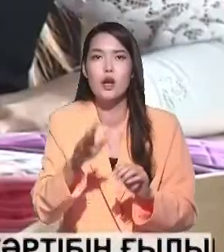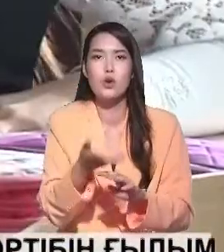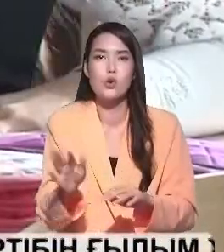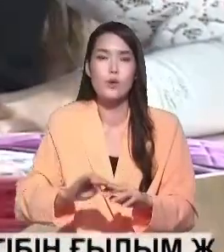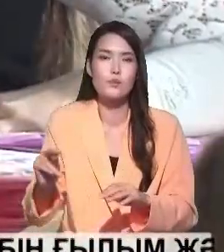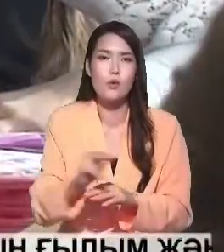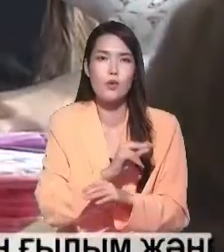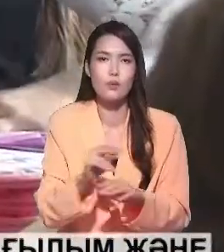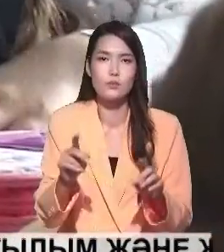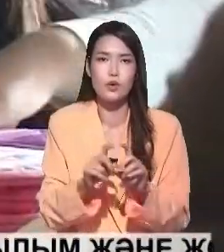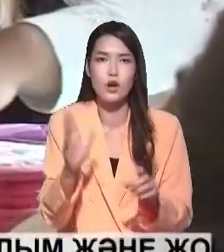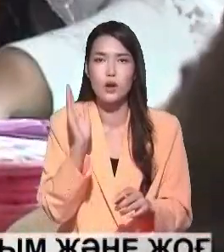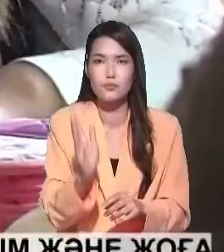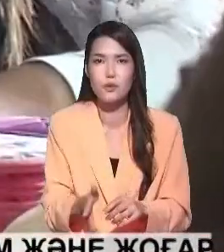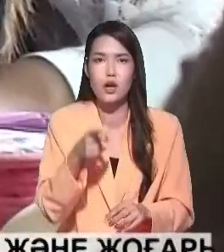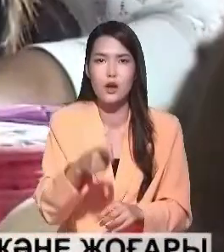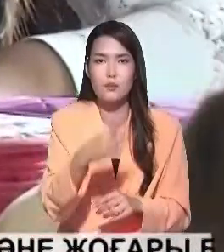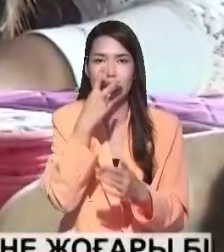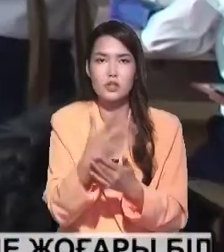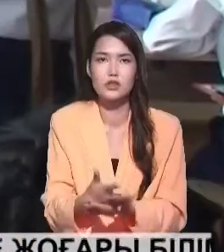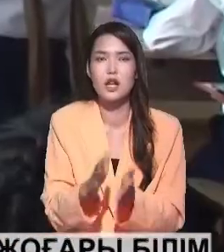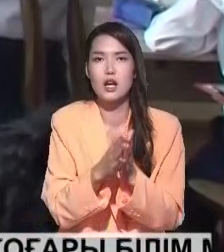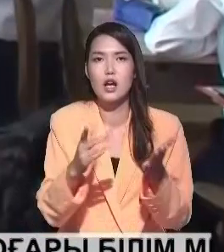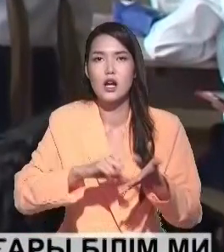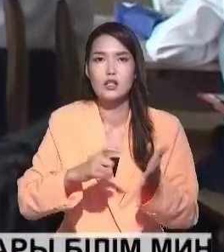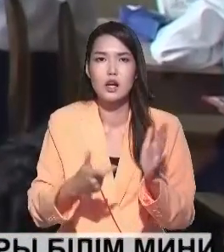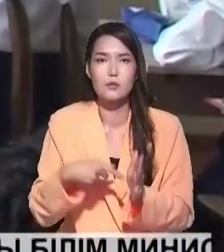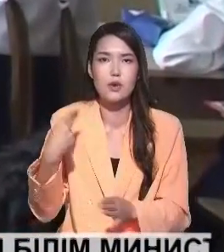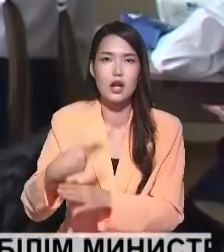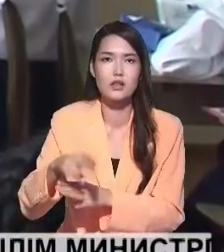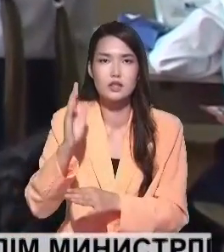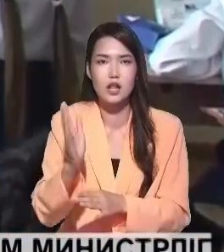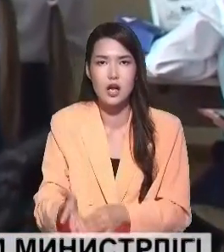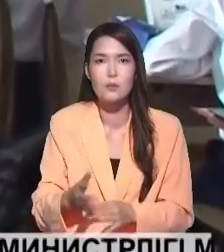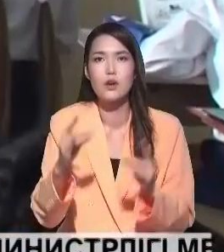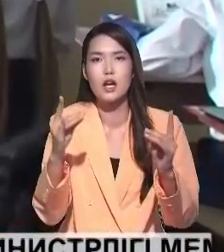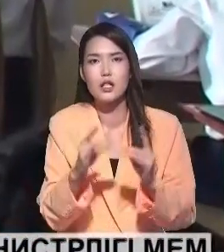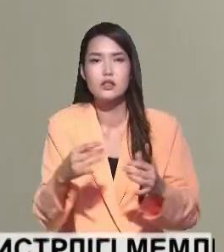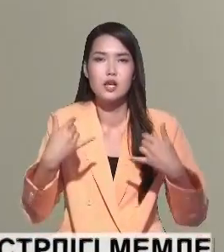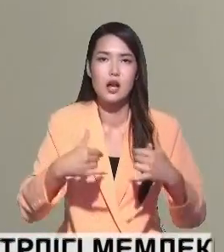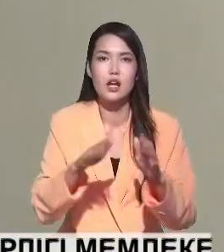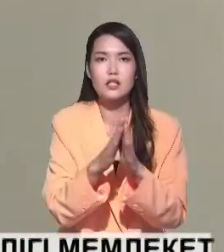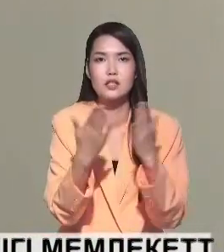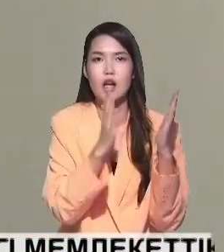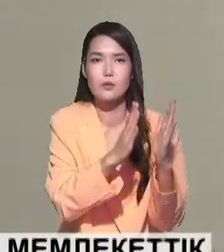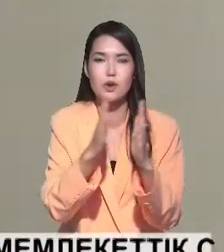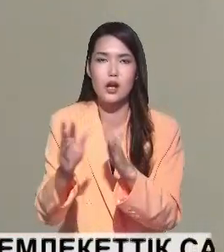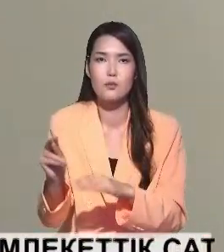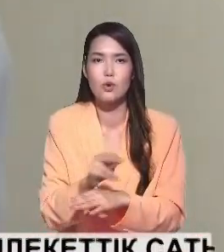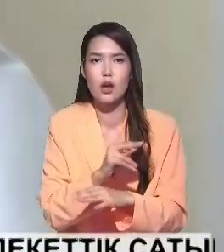жөндеу жұмыстары жүргізіледі. Мыңға жуық пәндік кабинет сатып алынады. Сондай-ақ жиһаз, асхана және кітапханалар